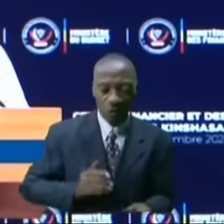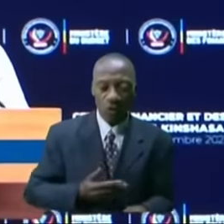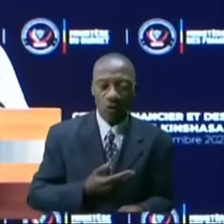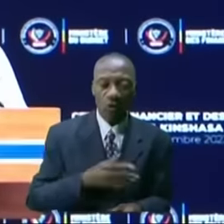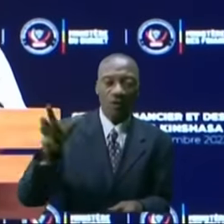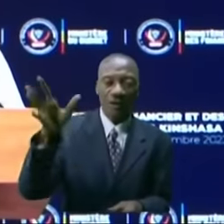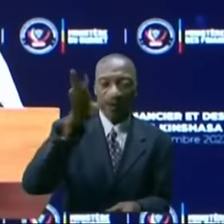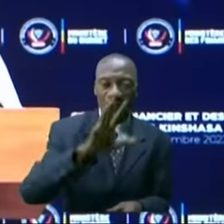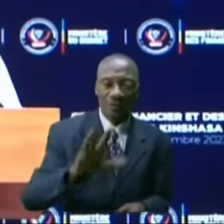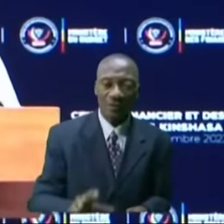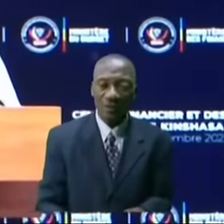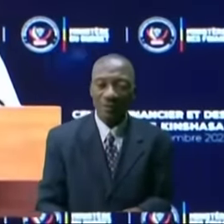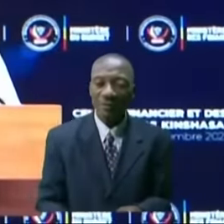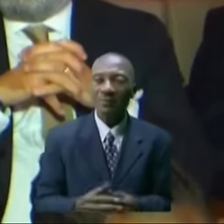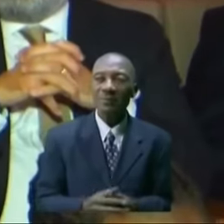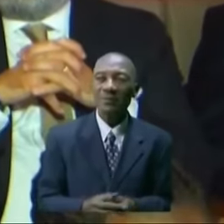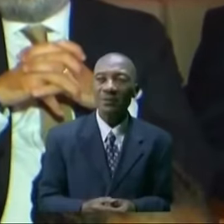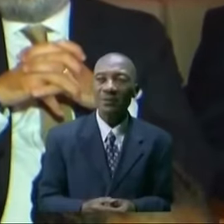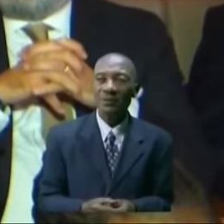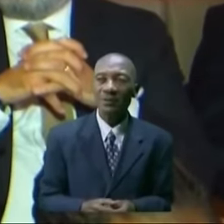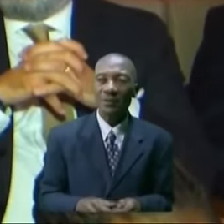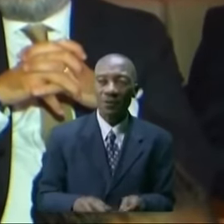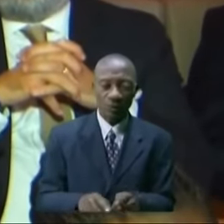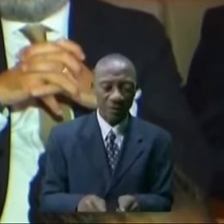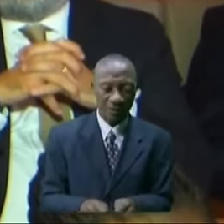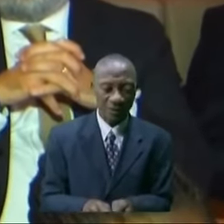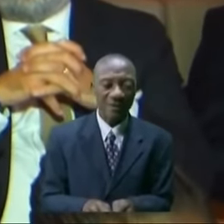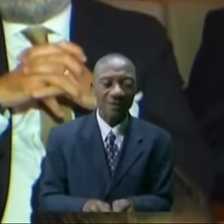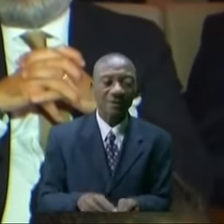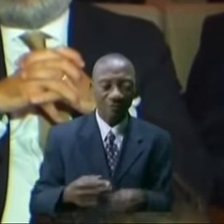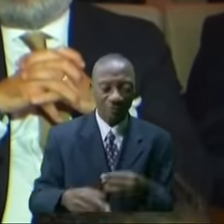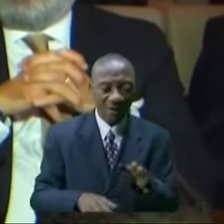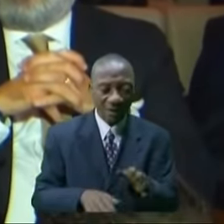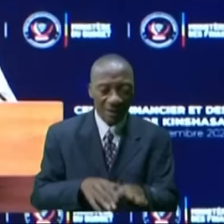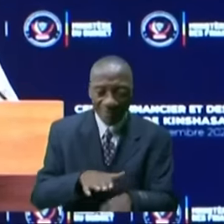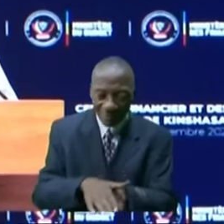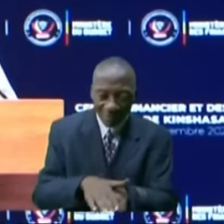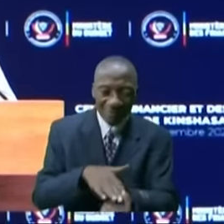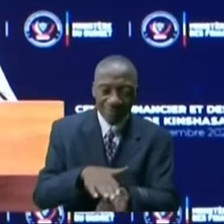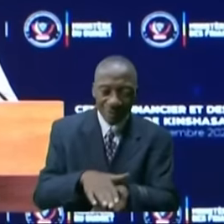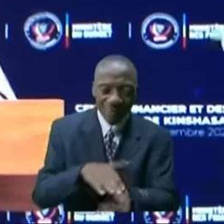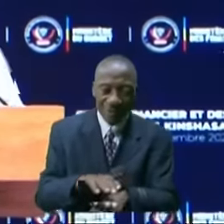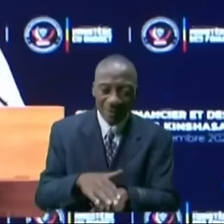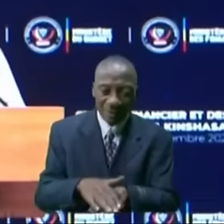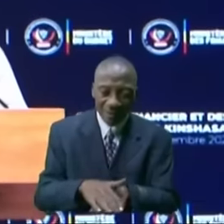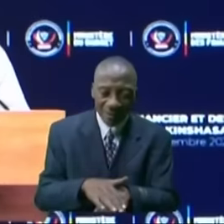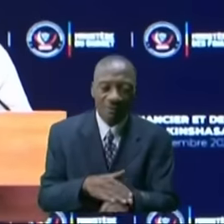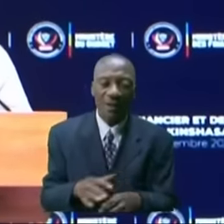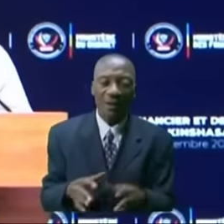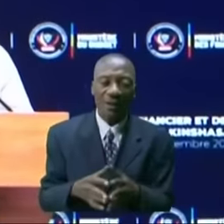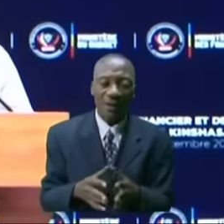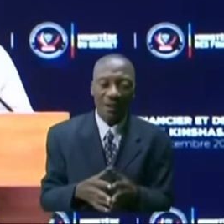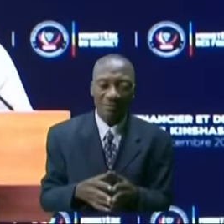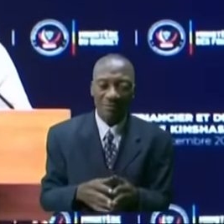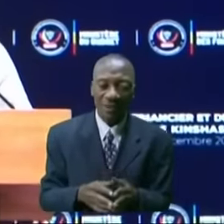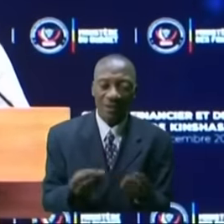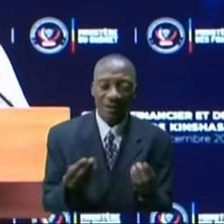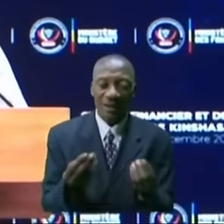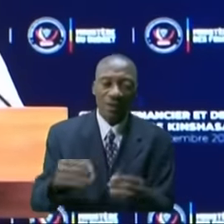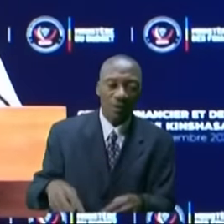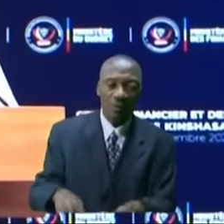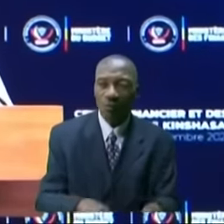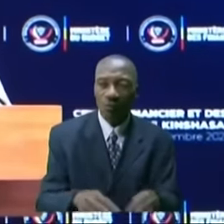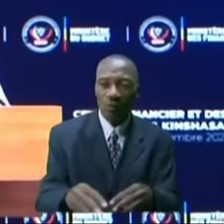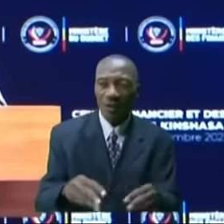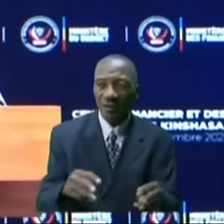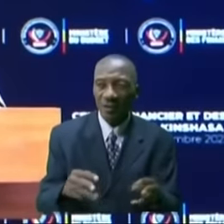dotant progressivement l'État congolais d'outils et de moyens de sa politique ainsi que